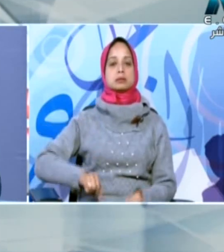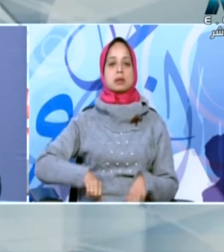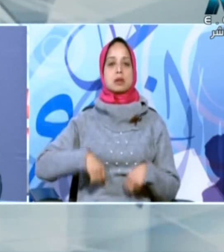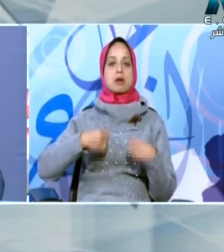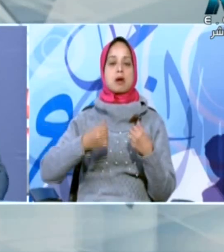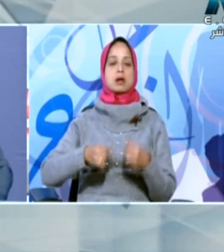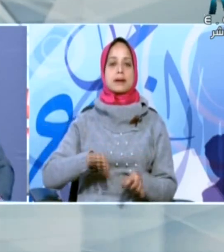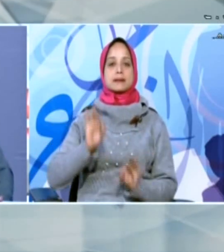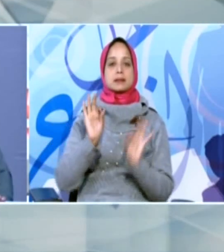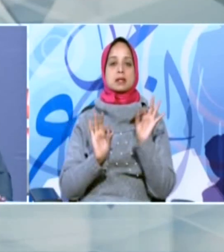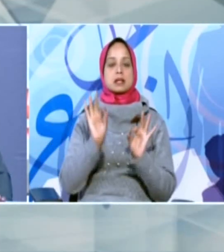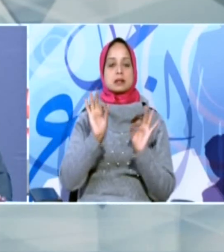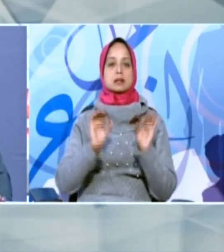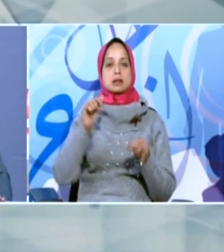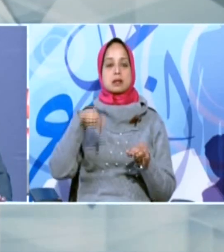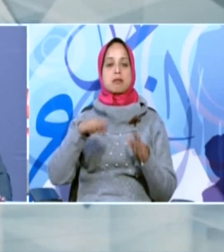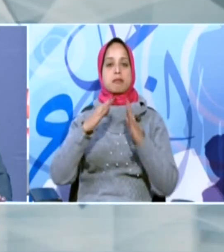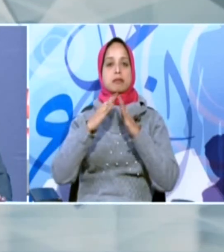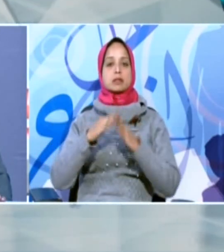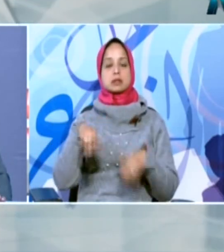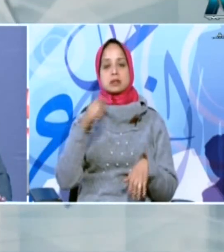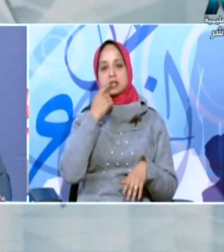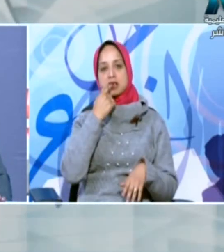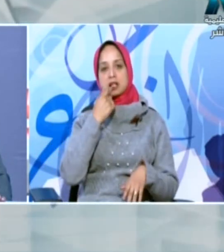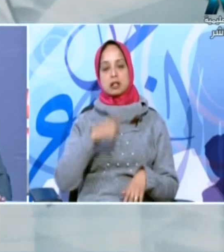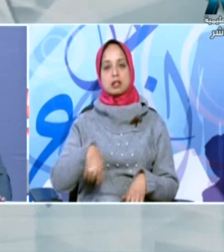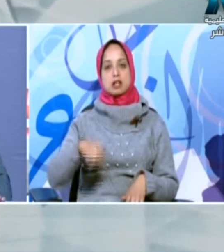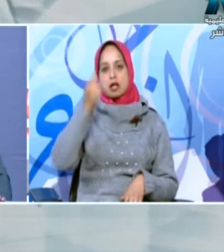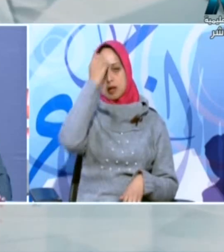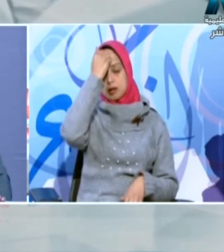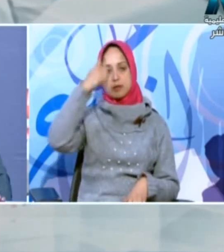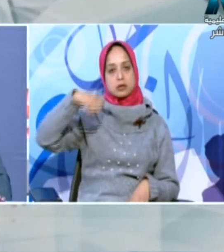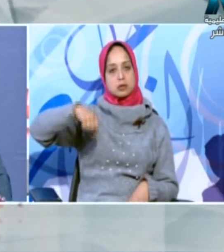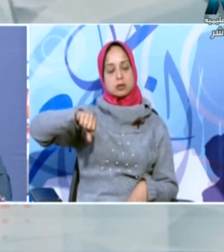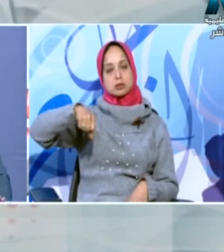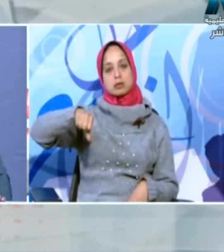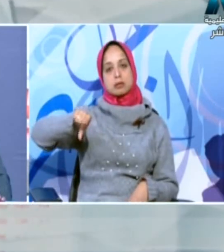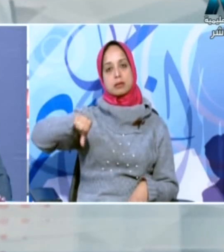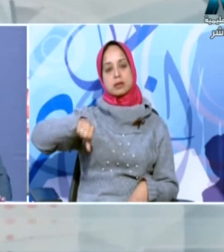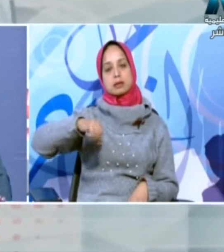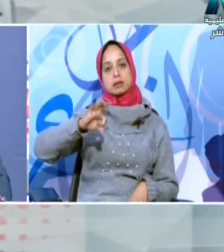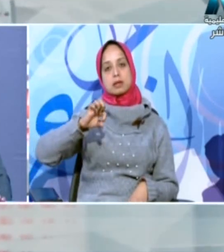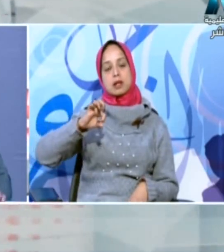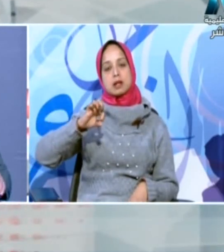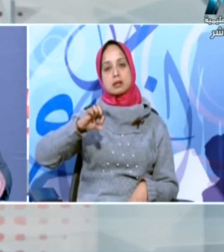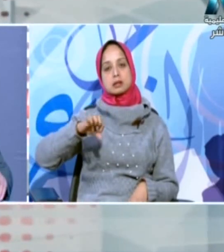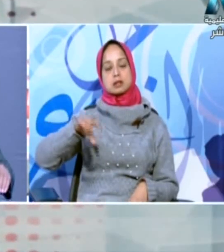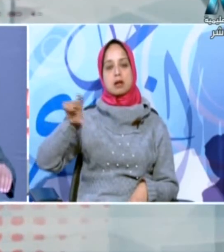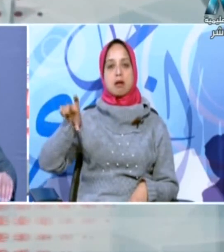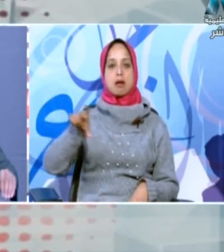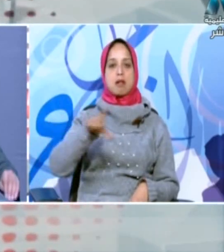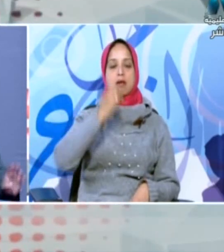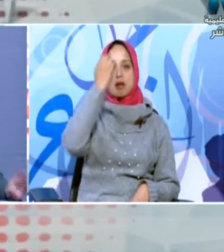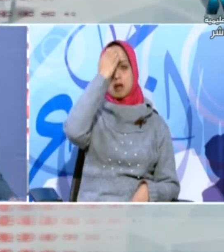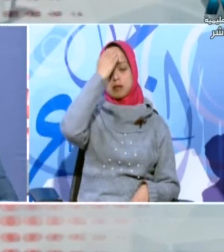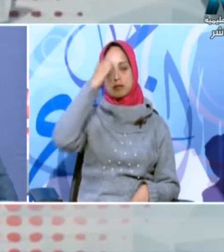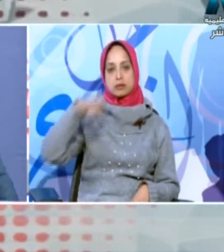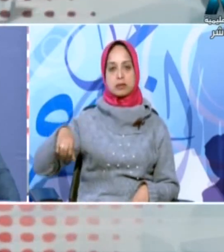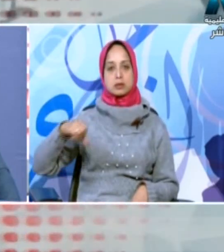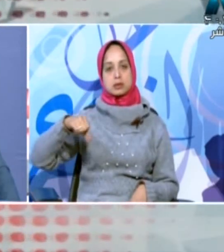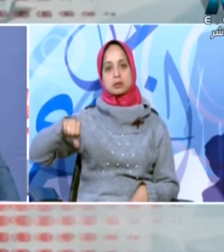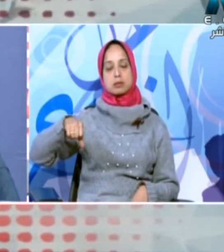مصر عام 1930 او من 1930 ل